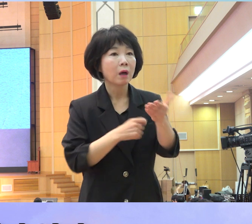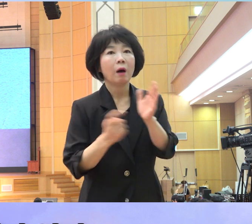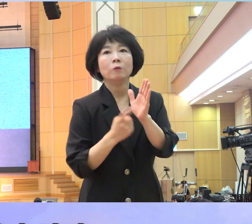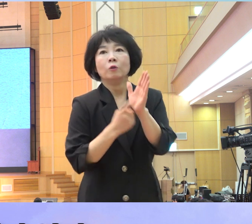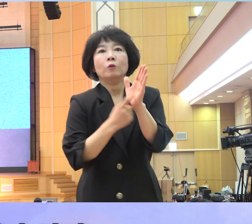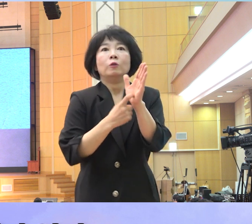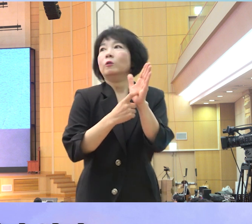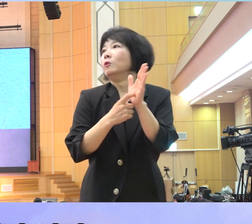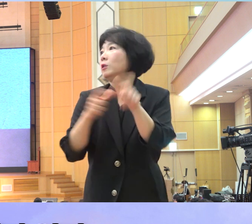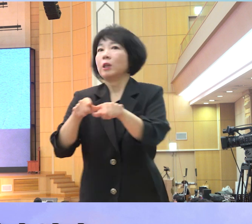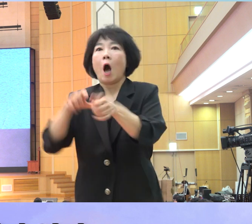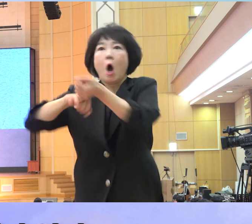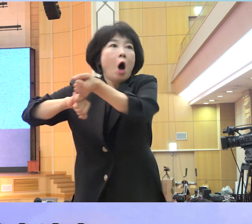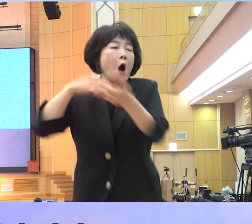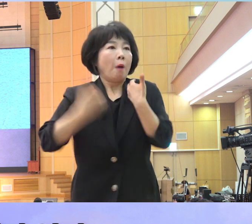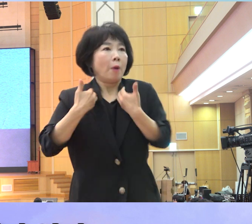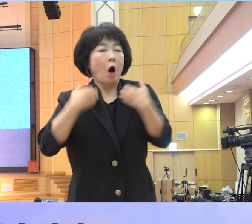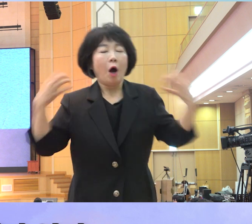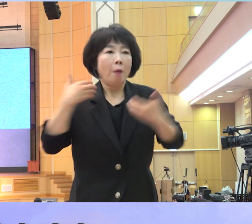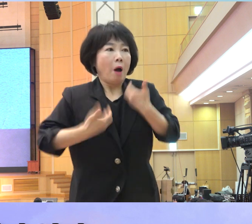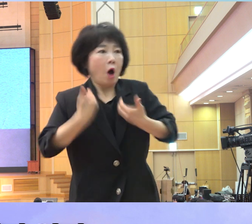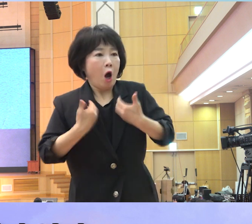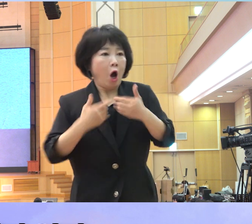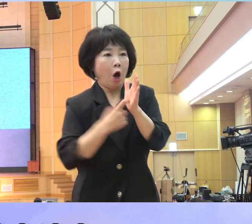주인도 그냥 막 대충 뜯으면 막